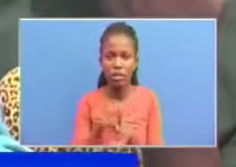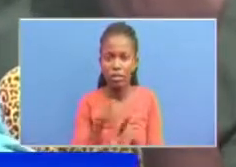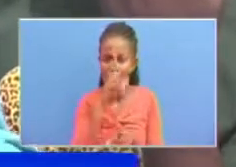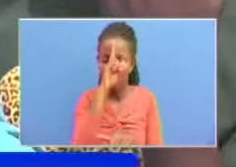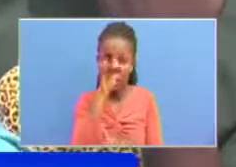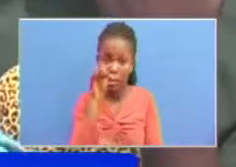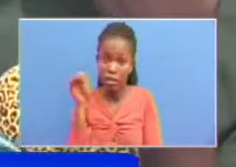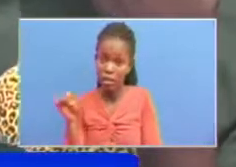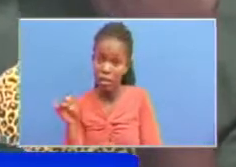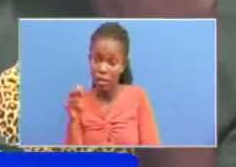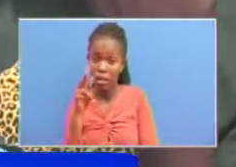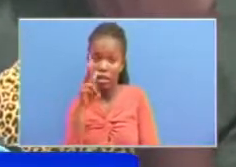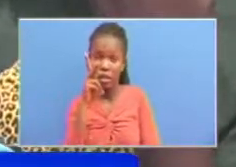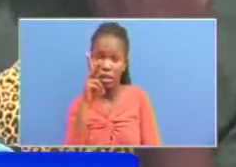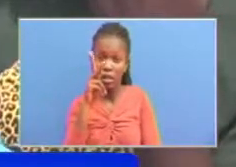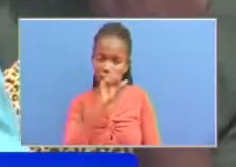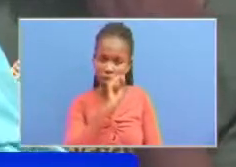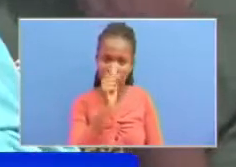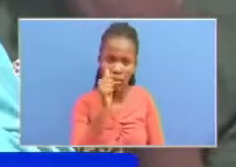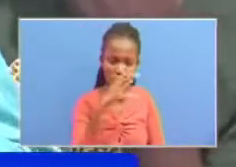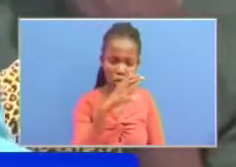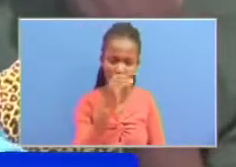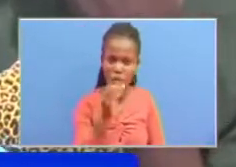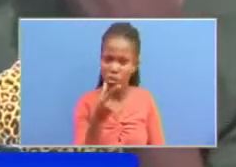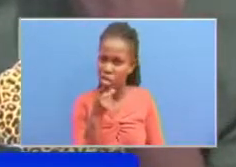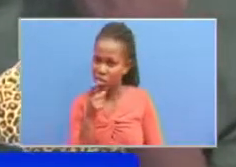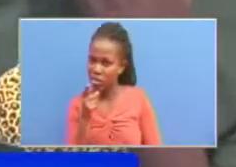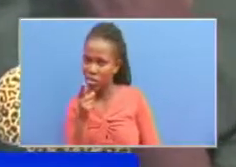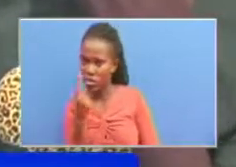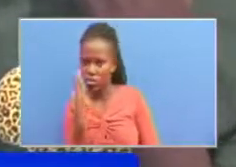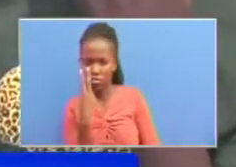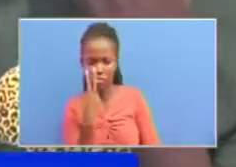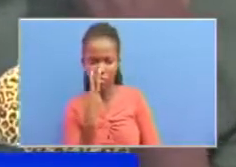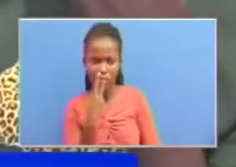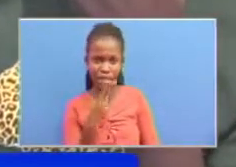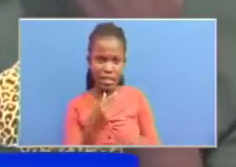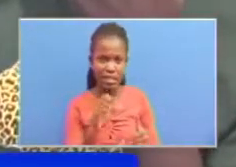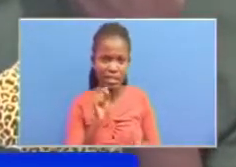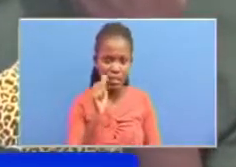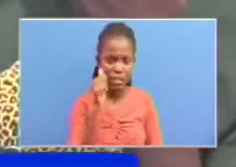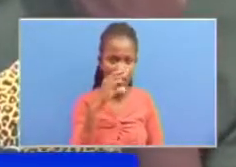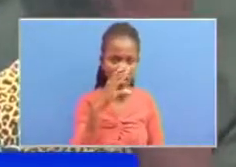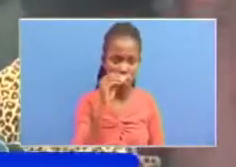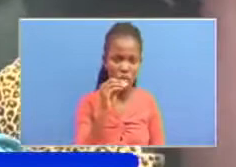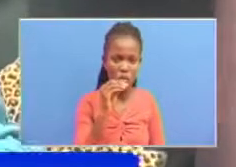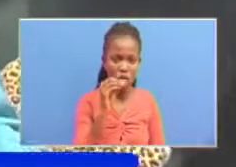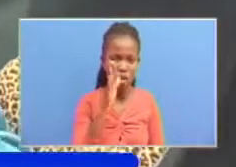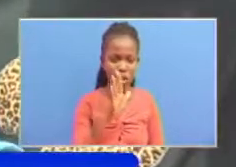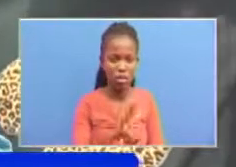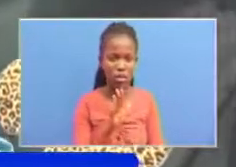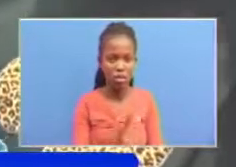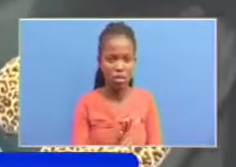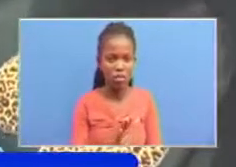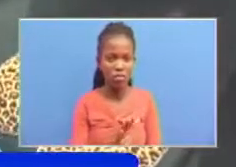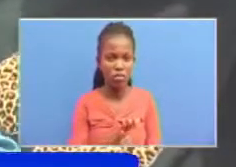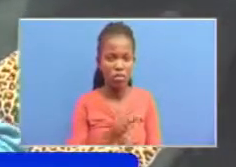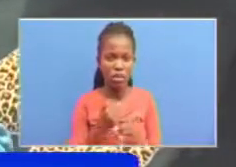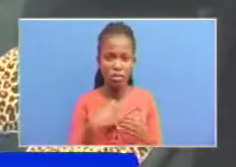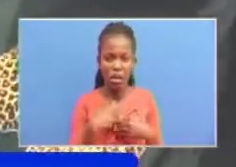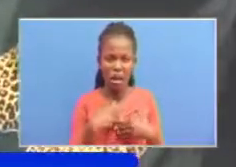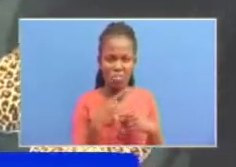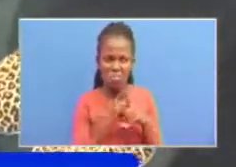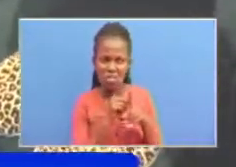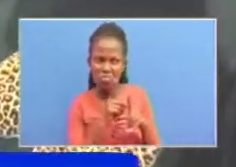osisi sana sana mgalisi yake natwa. Noto tuinasako zimbingi na ndina amba, onandina report yonemwe ya eni sako pa town, kanapa